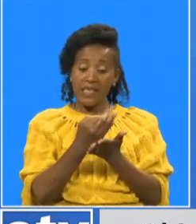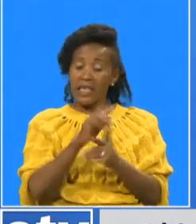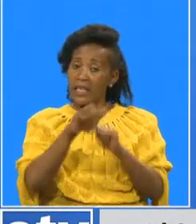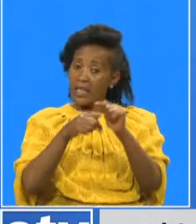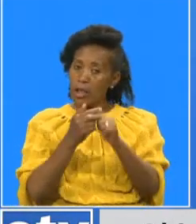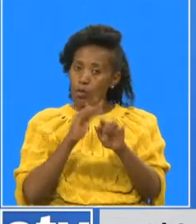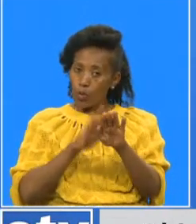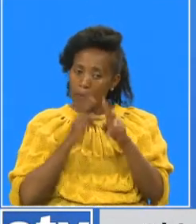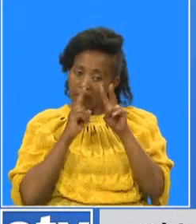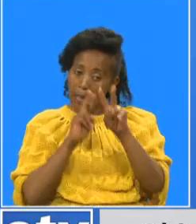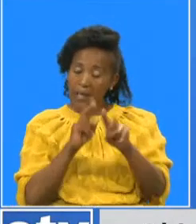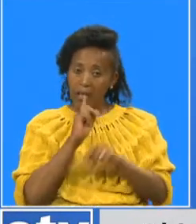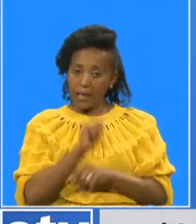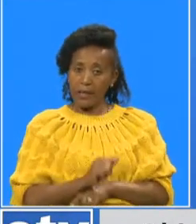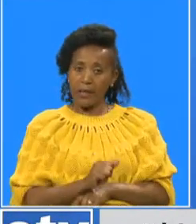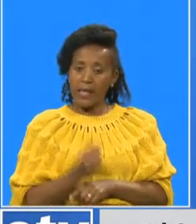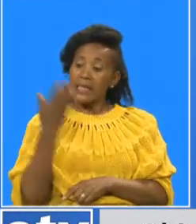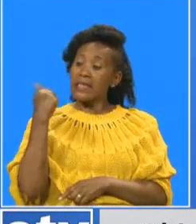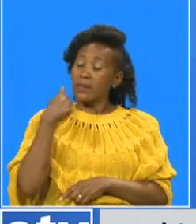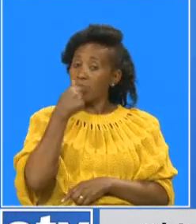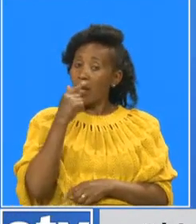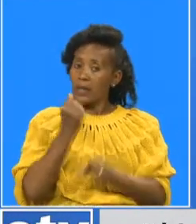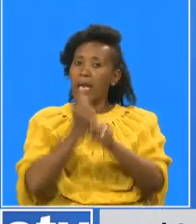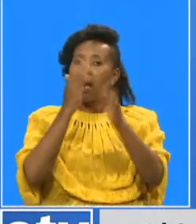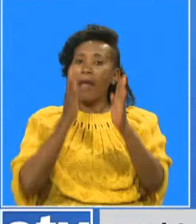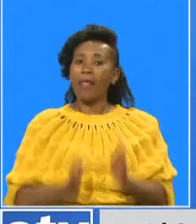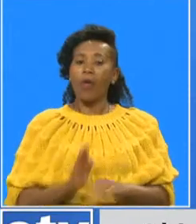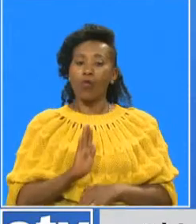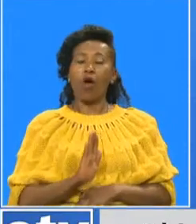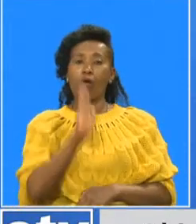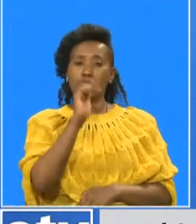ግን በተመለከተ ቅድም እንዳልኩት ሰራተኛው